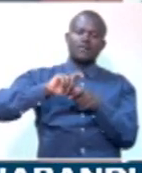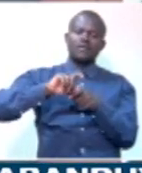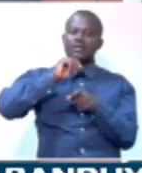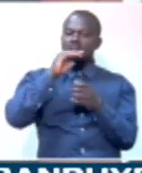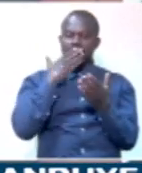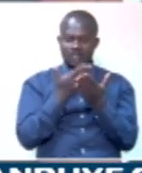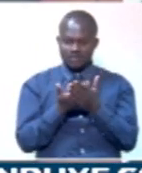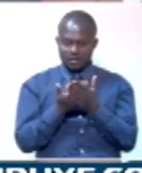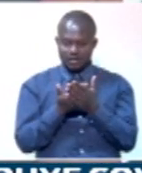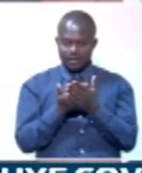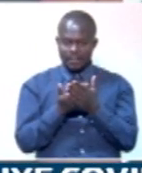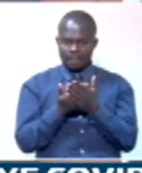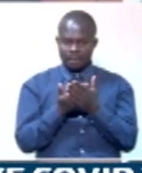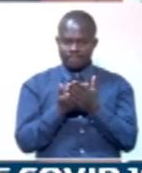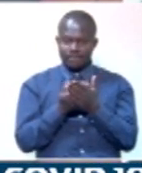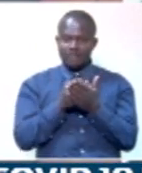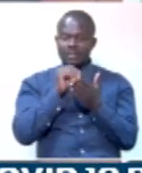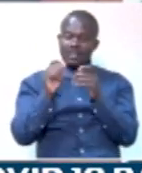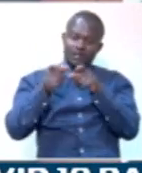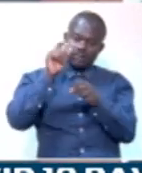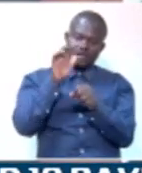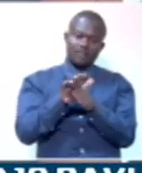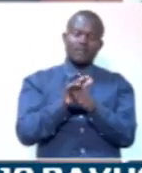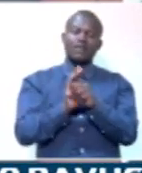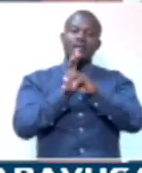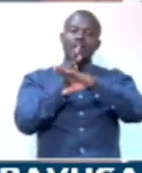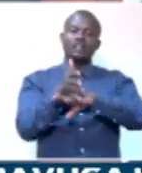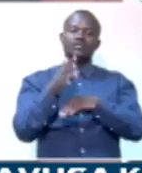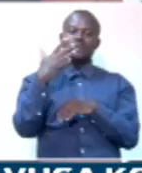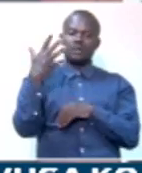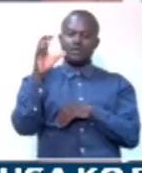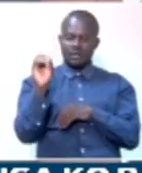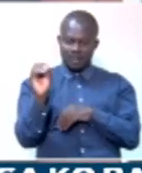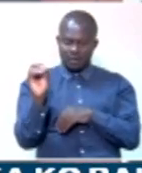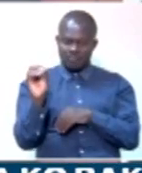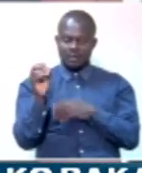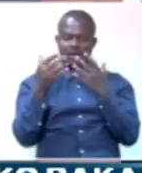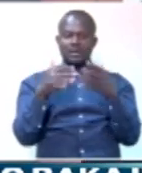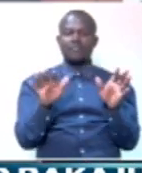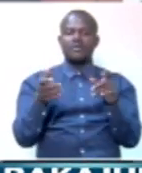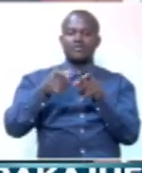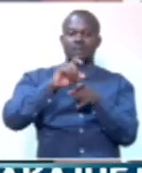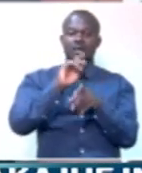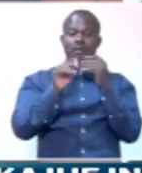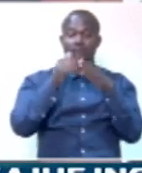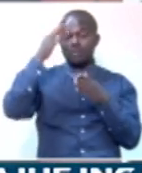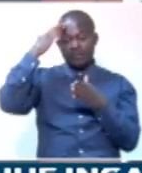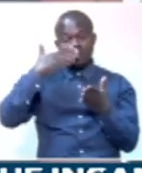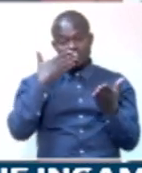itari nziza, itarakara. Hejuru ya 50 biba byamaze gukara. Kugira ngo abantu babyibuke